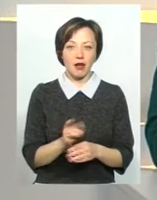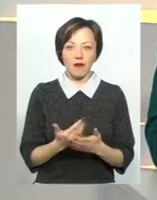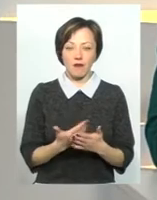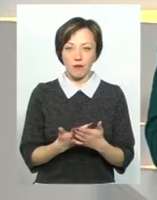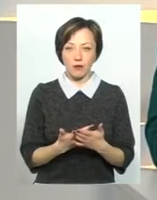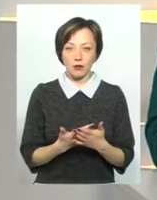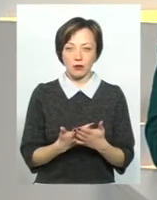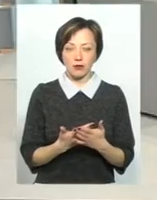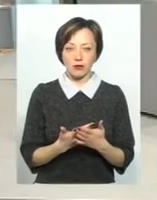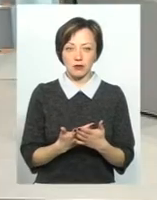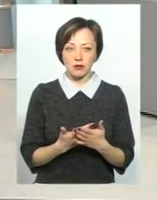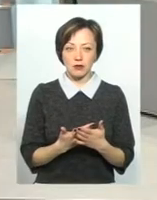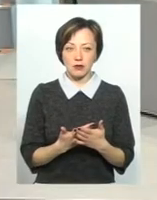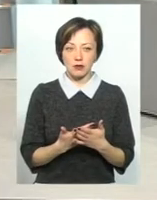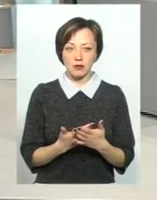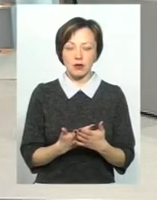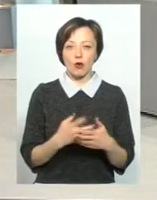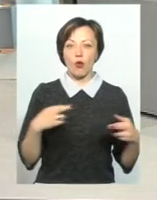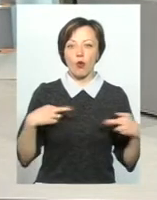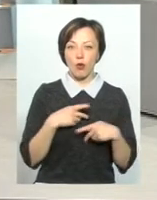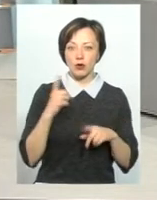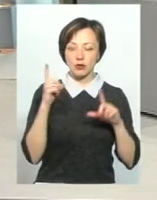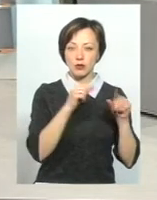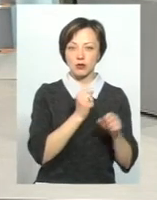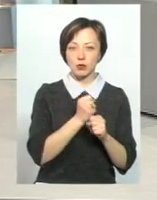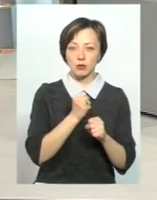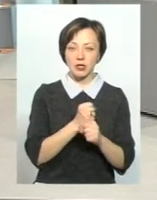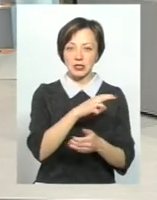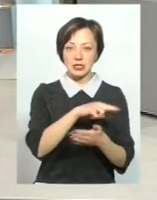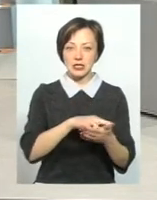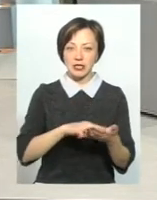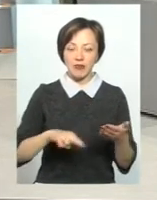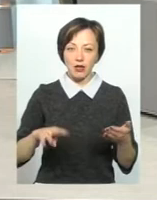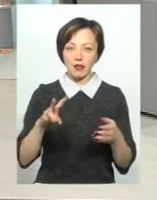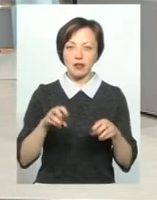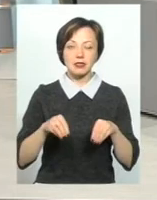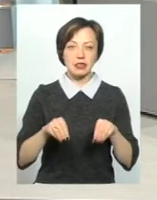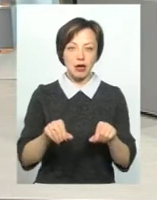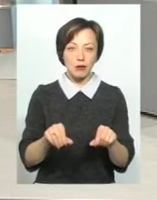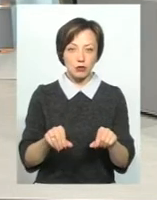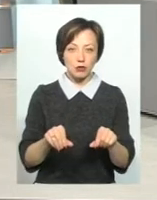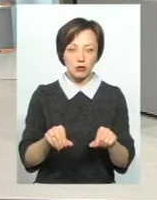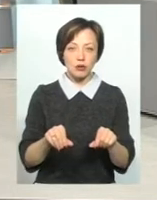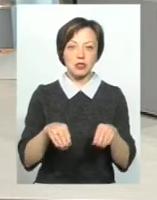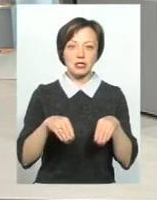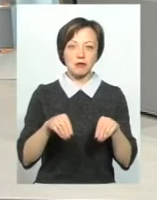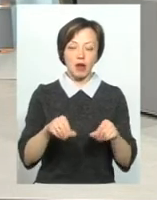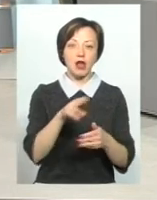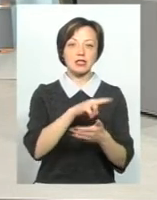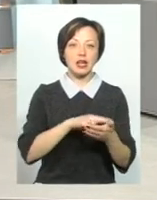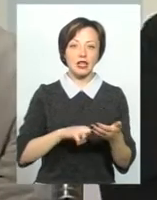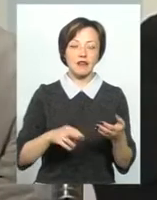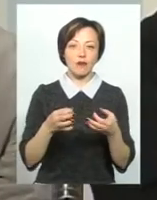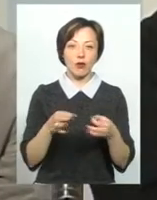що пішли в Угорщину, зробили сертифікацію на землю, земля